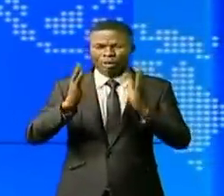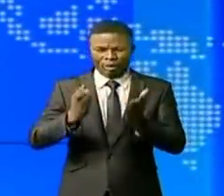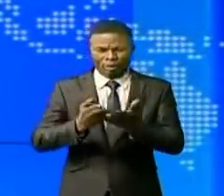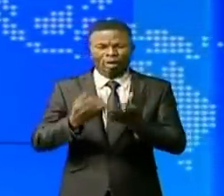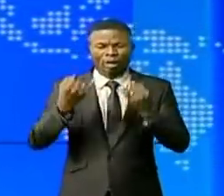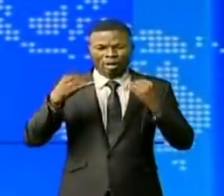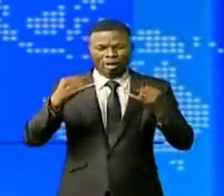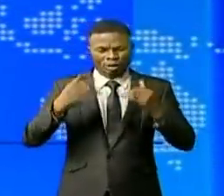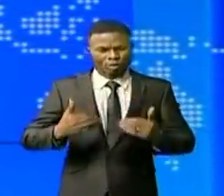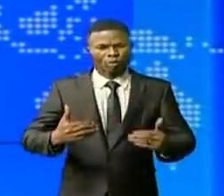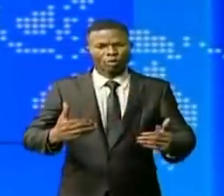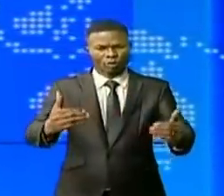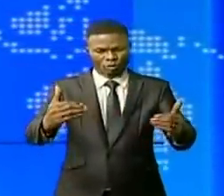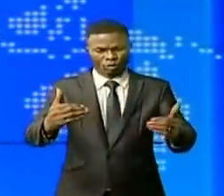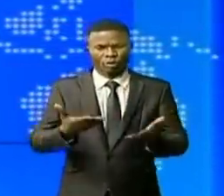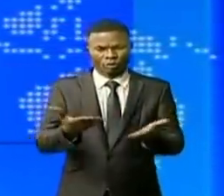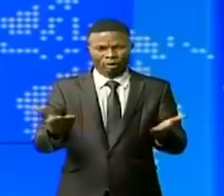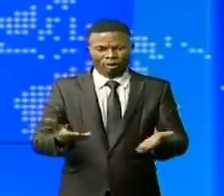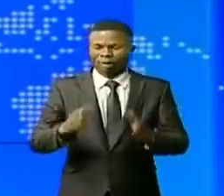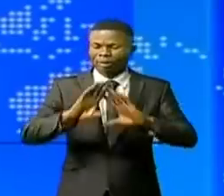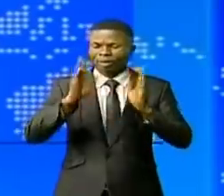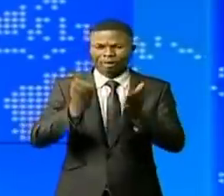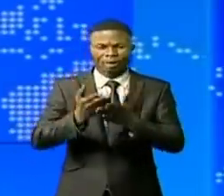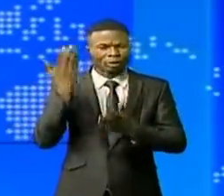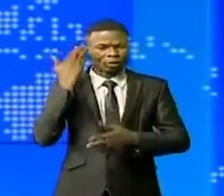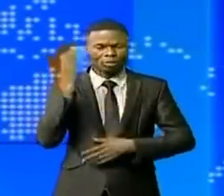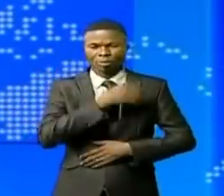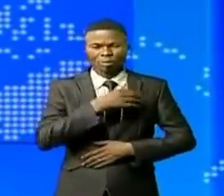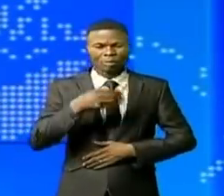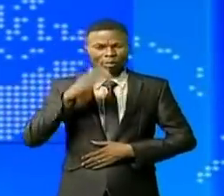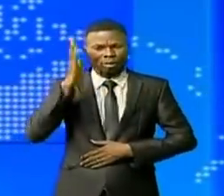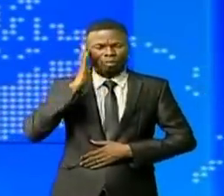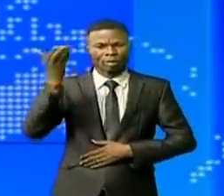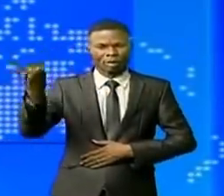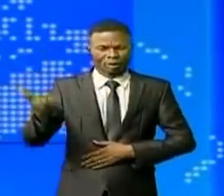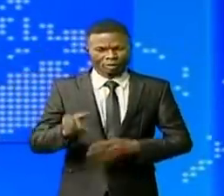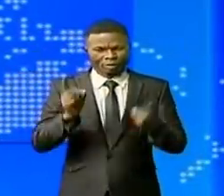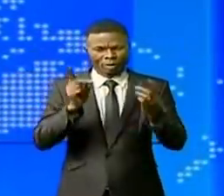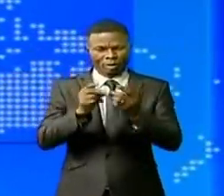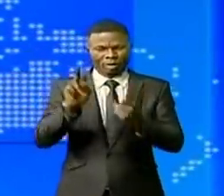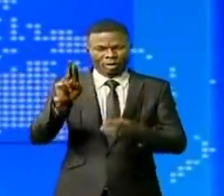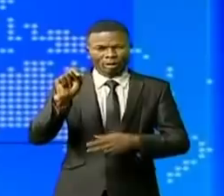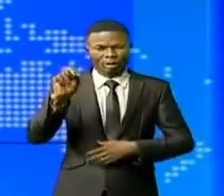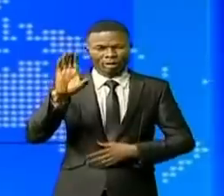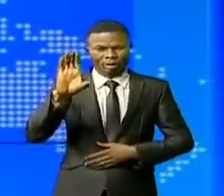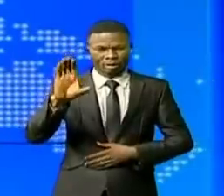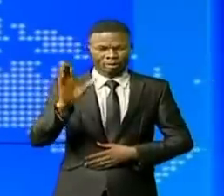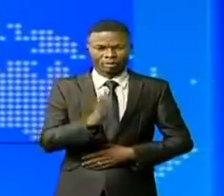l'actualité du pays. À toutes et à tous, soyez les bienvenus si vous nous rejoignez.